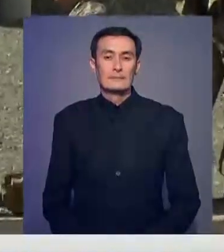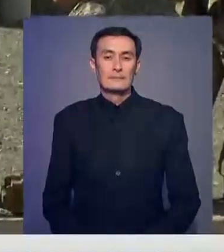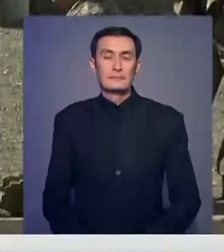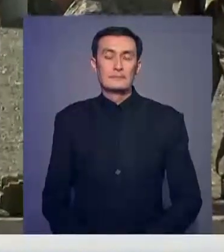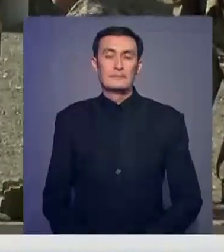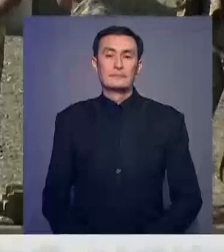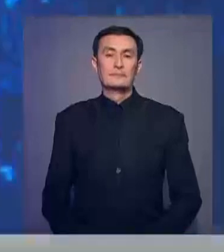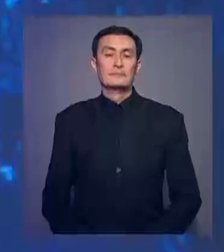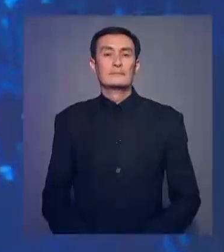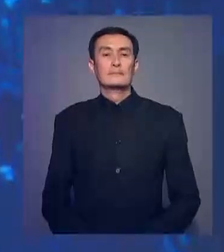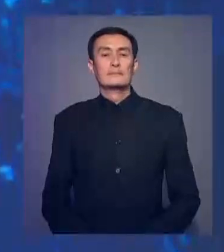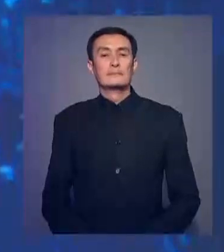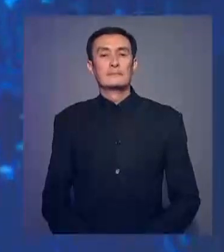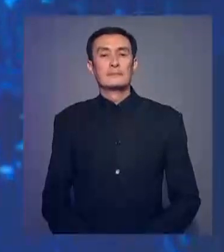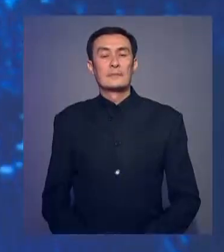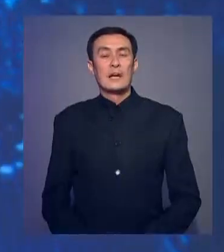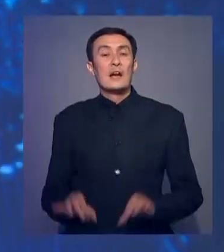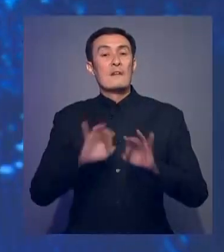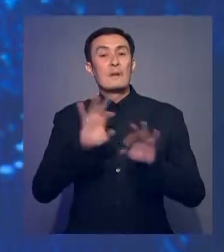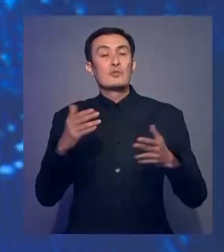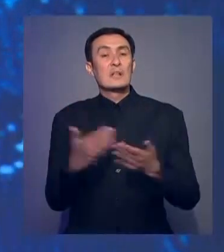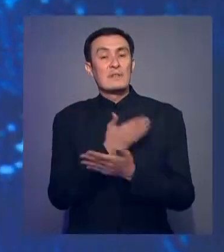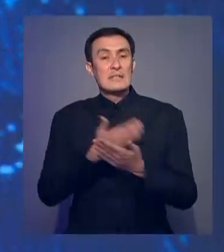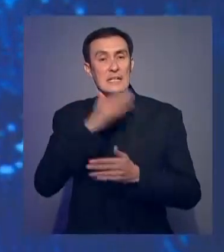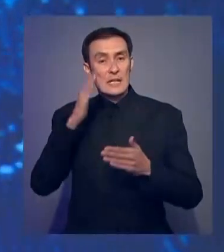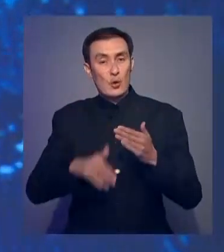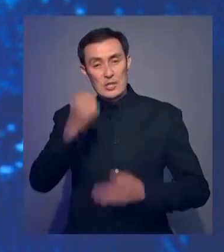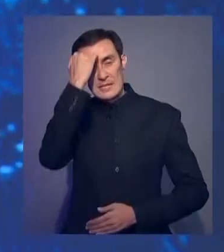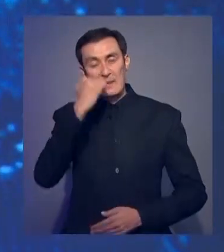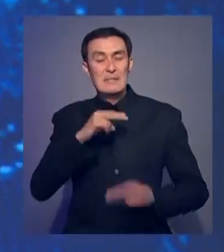Армения. К данному часу это были все новости. Мы с вами прощаемся.